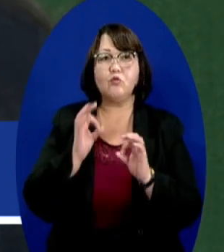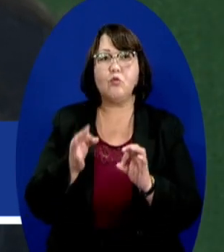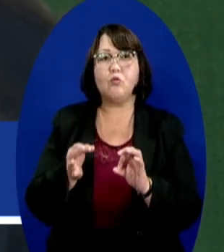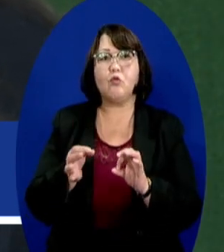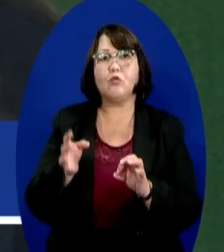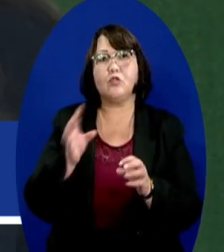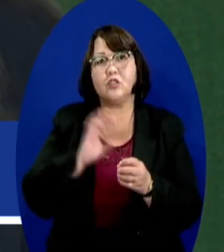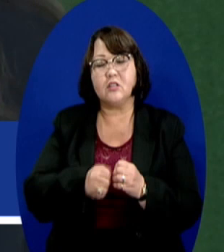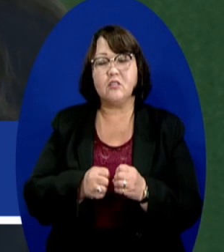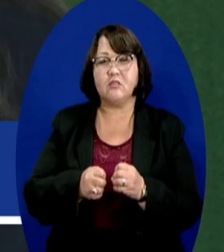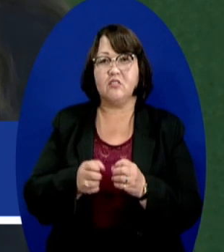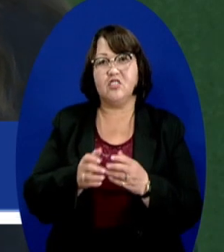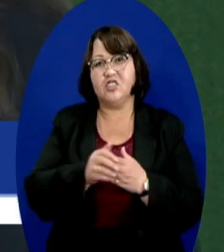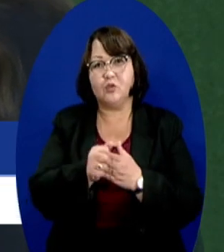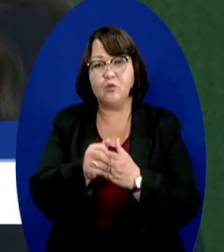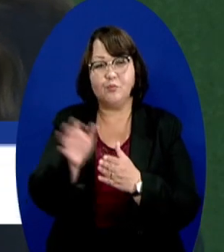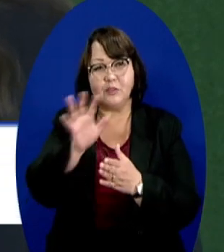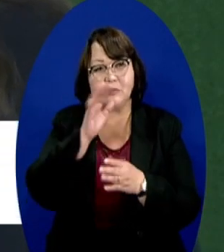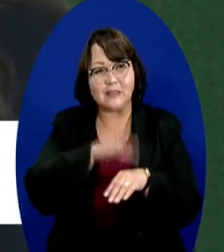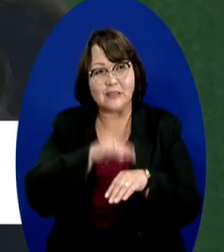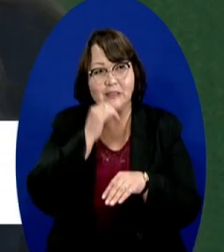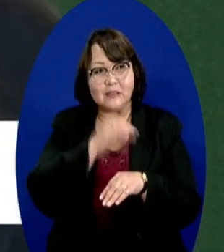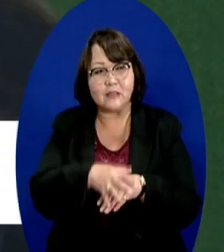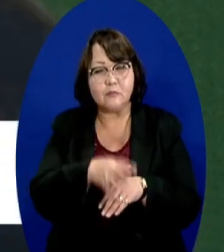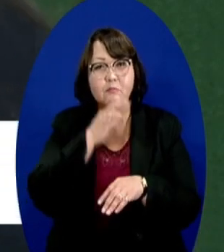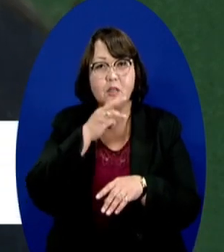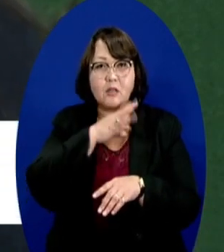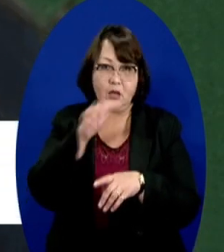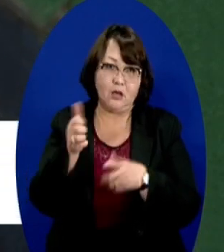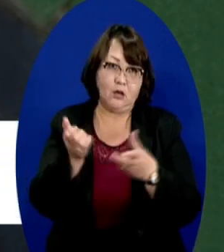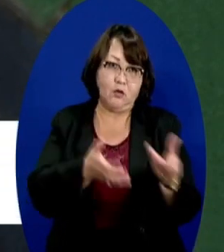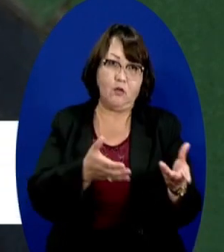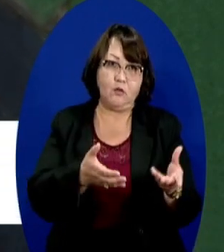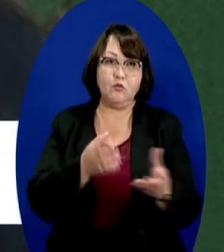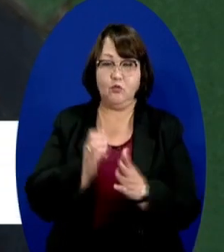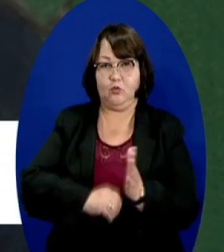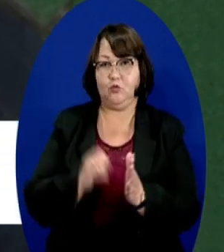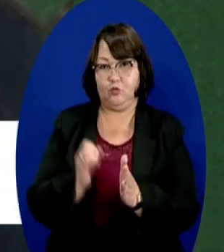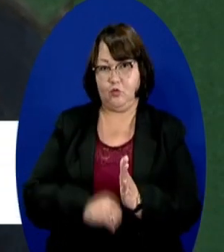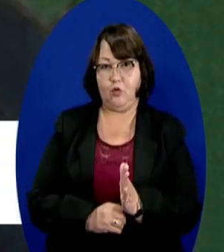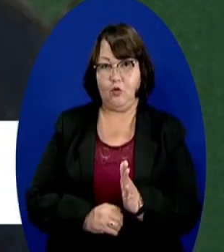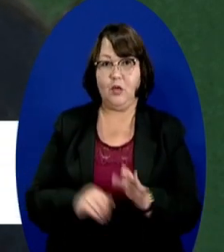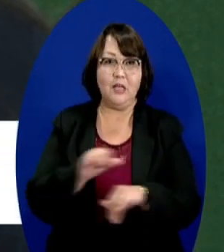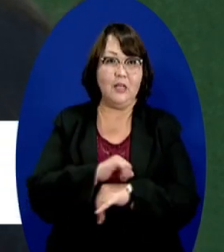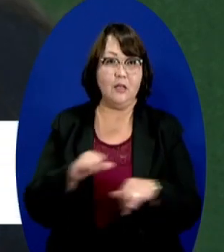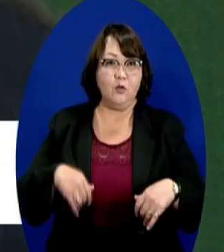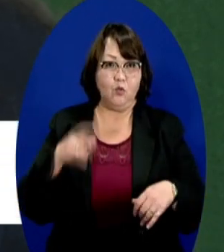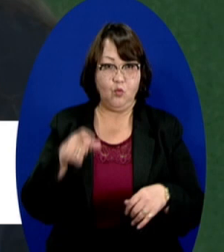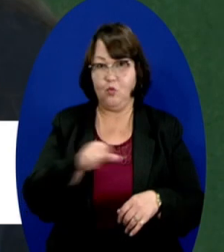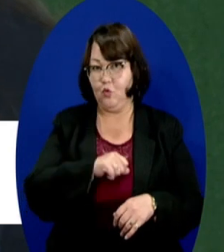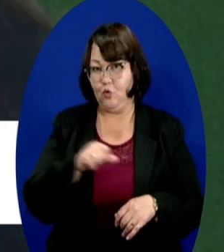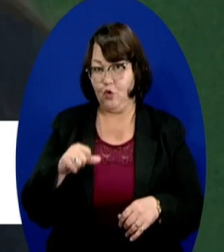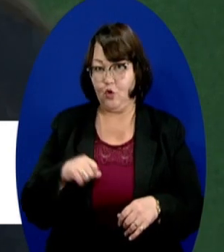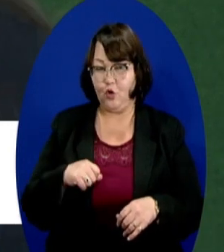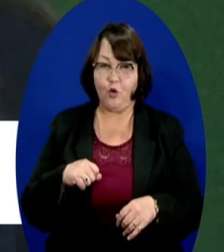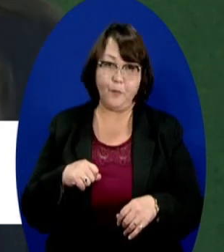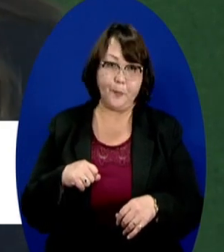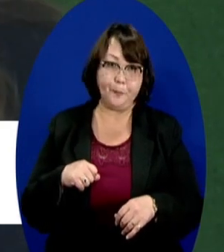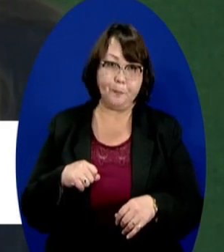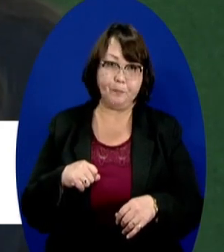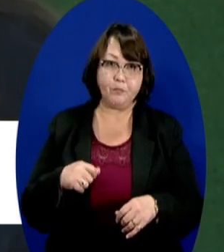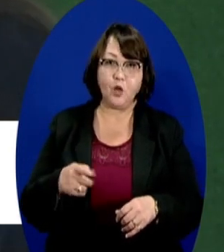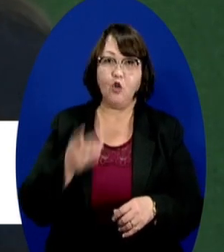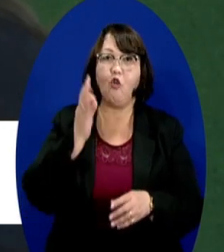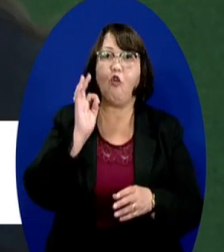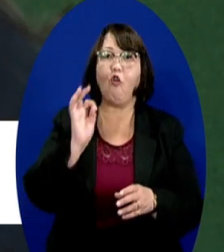бид нэр чиглүүлж одоо зааварчлах, дээрэс нь мэдээ мэдээлэлээр хангах чиглэлтэй болохос ш тухайн иргэн одоо өөрийнхөө одоо авч